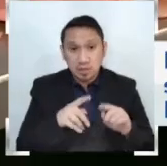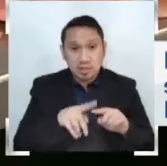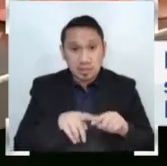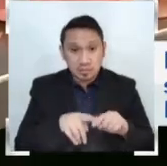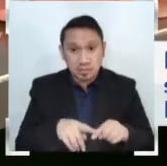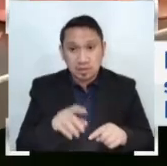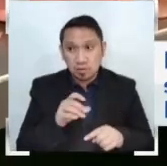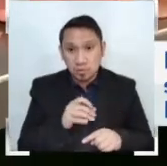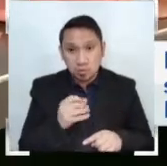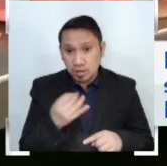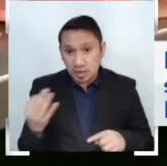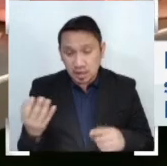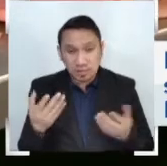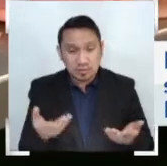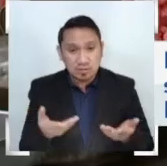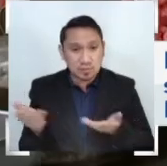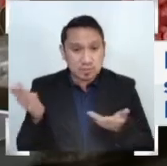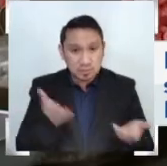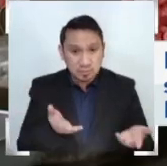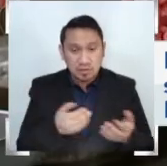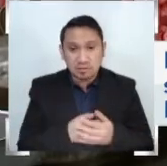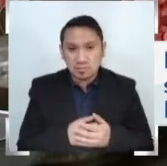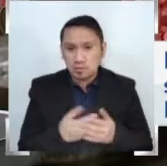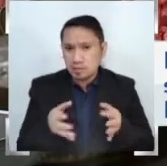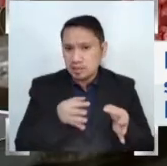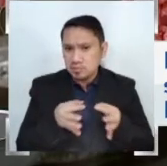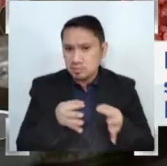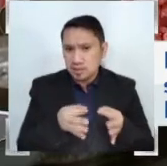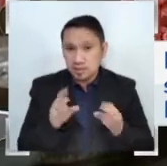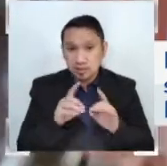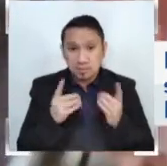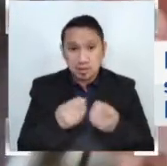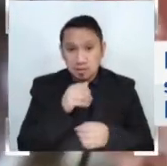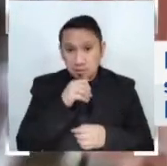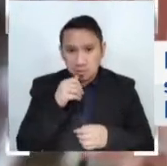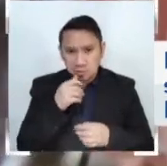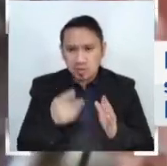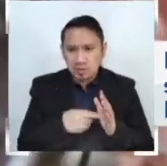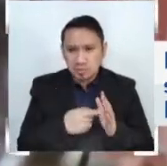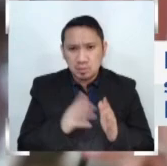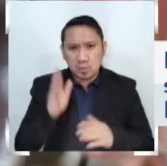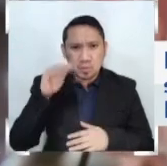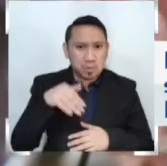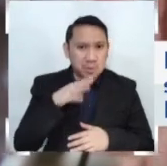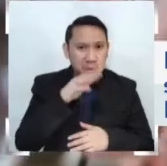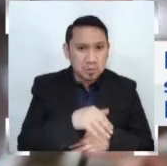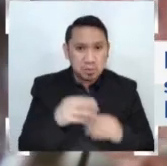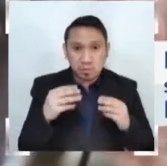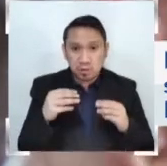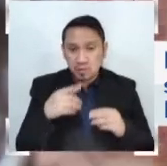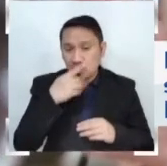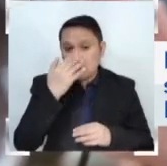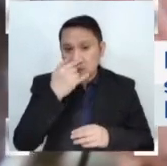ng supply na binabagsak sa kanila. Paliwanag ng DA, sadyang malikot ang presyo ng karne sa merkado dahil sensitibo ito